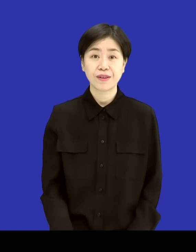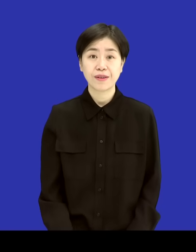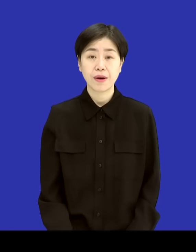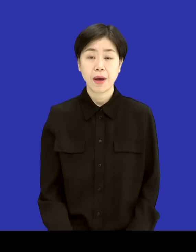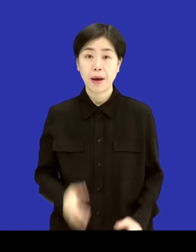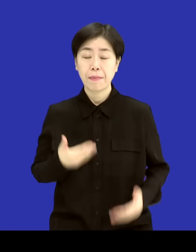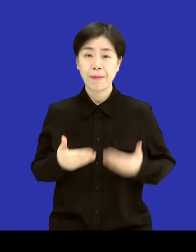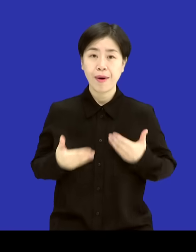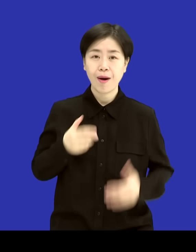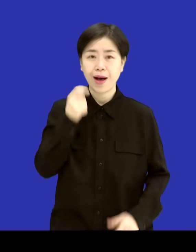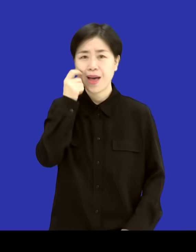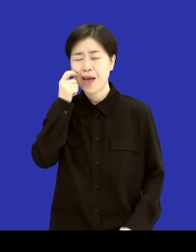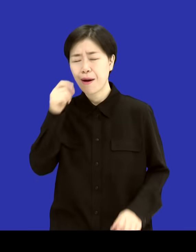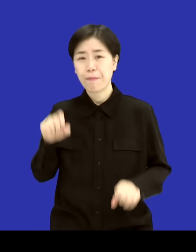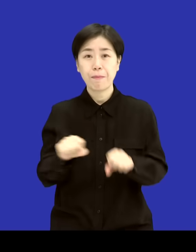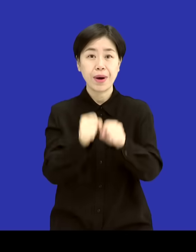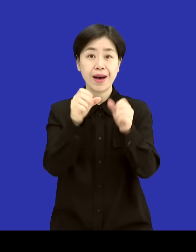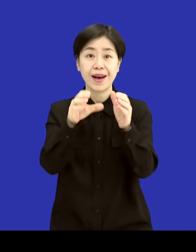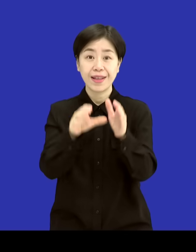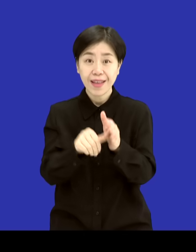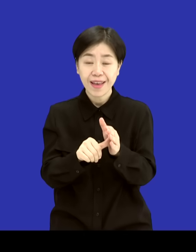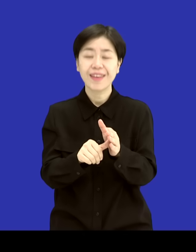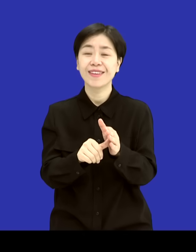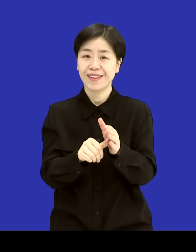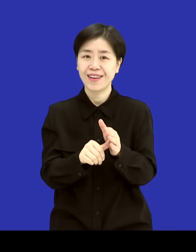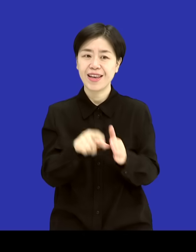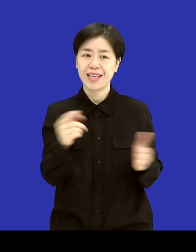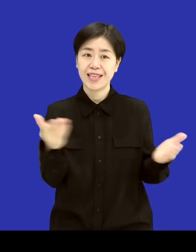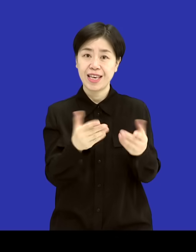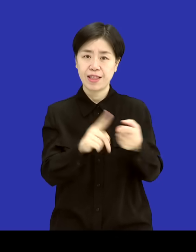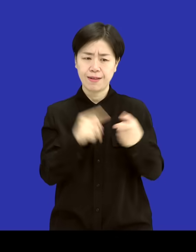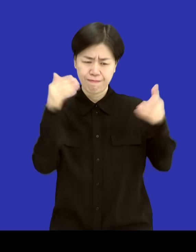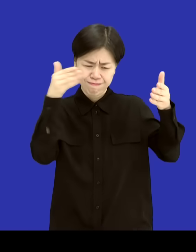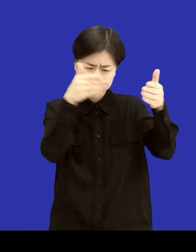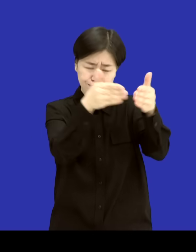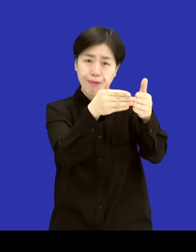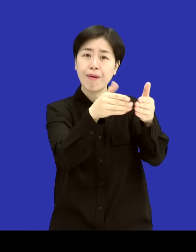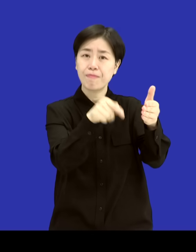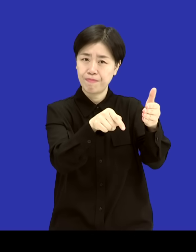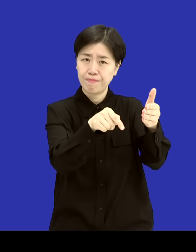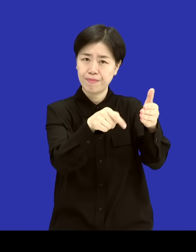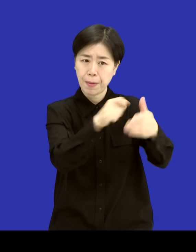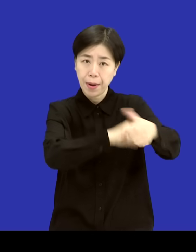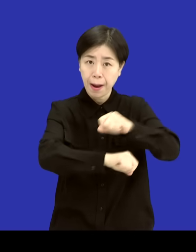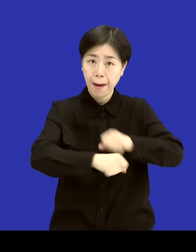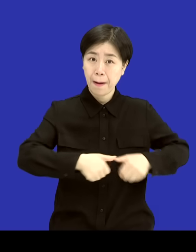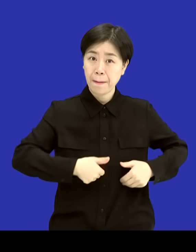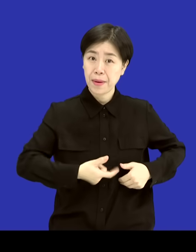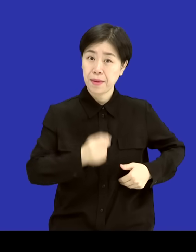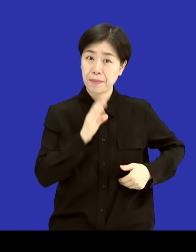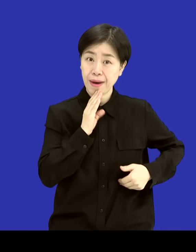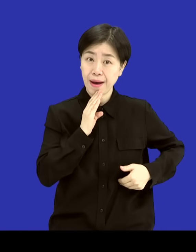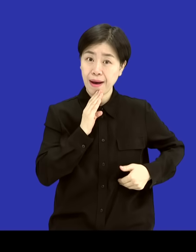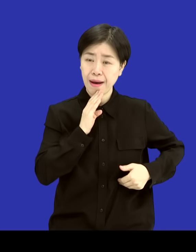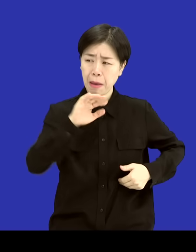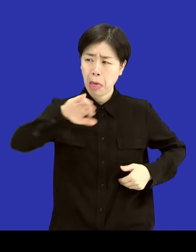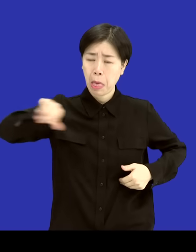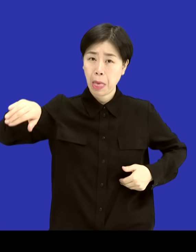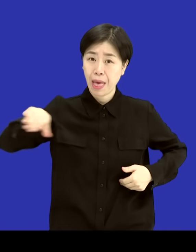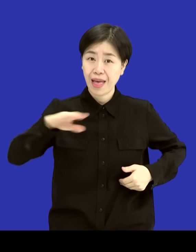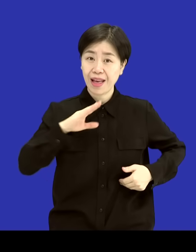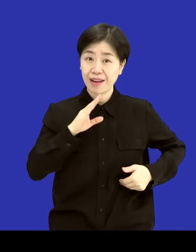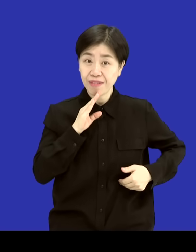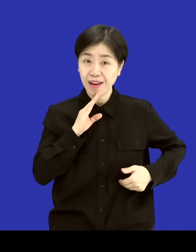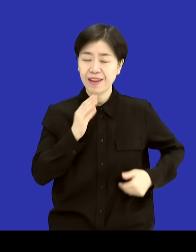바쁠 때 예. 또 잘 나갈 때 예. 이럴 때 보통 안 하잖아요. 보통 그렇죠. 잠깐 쉬고